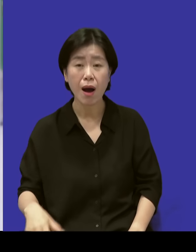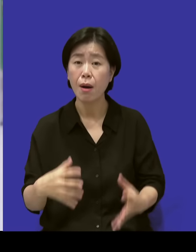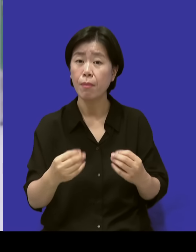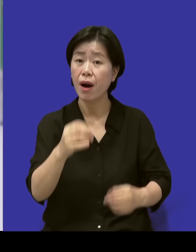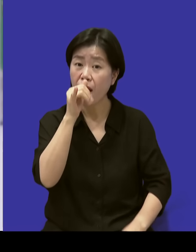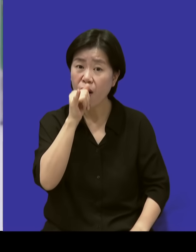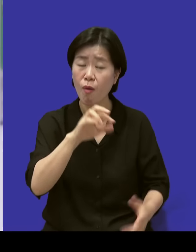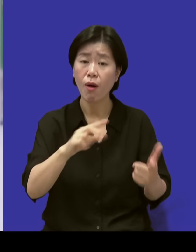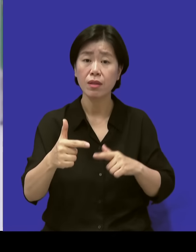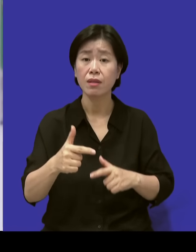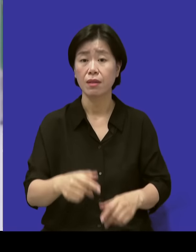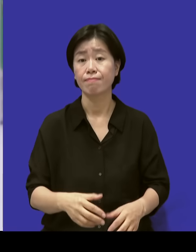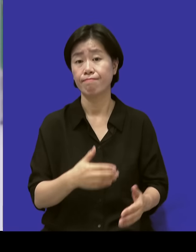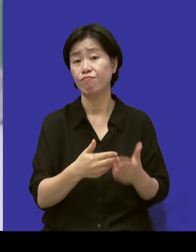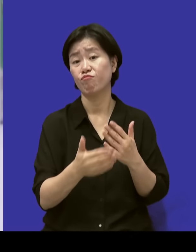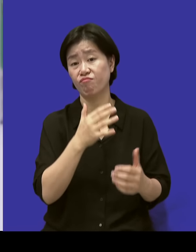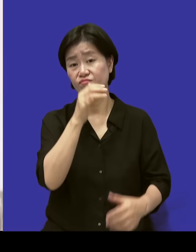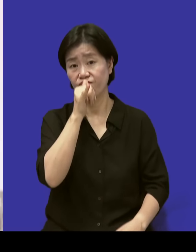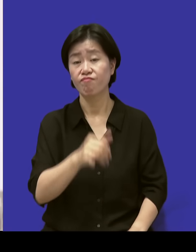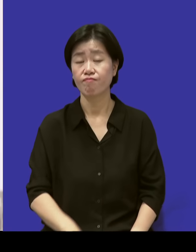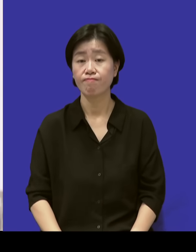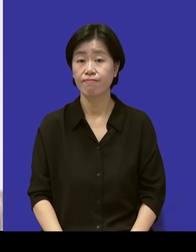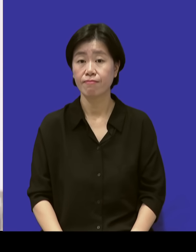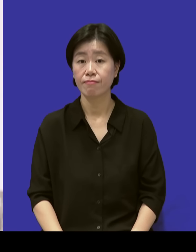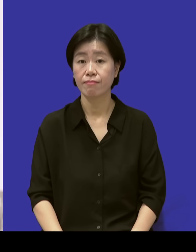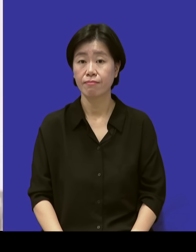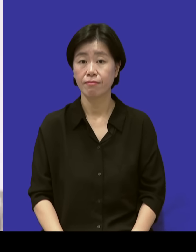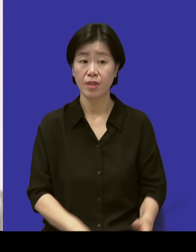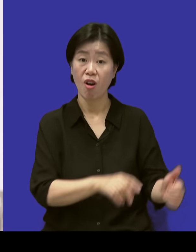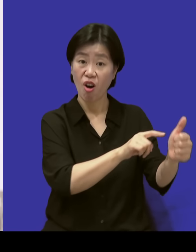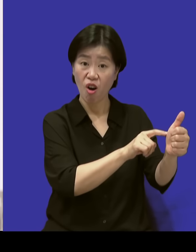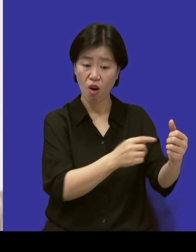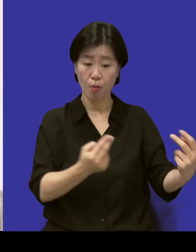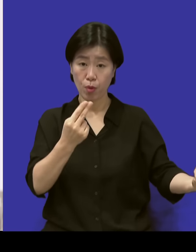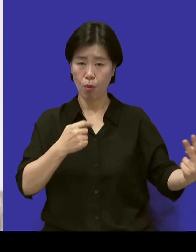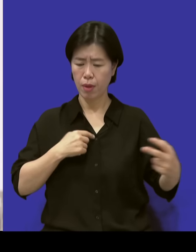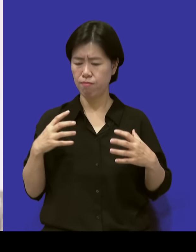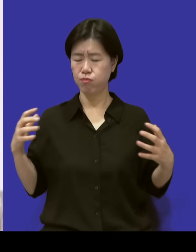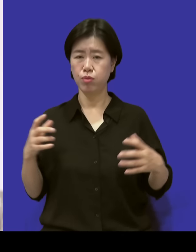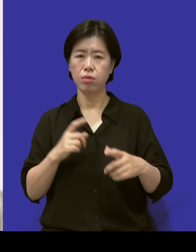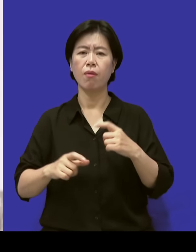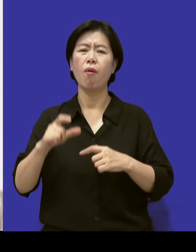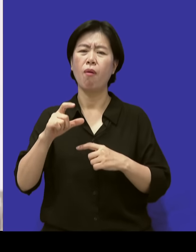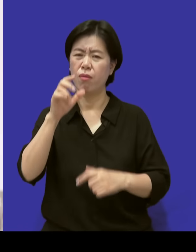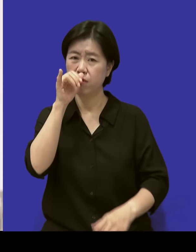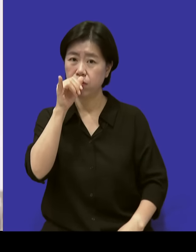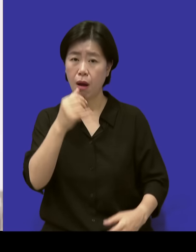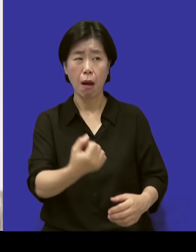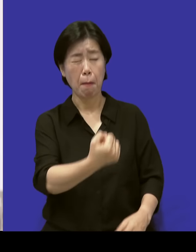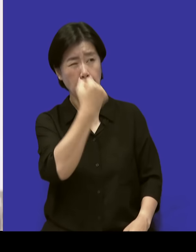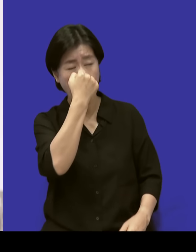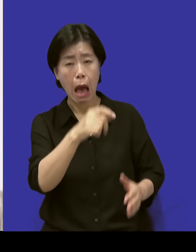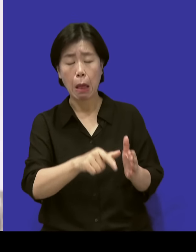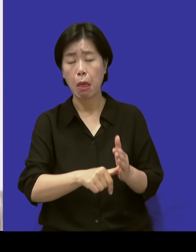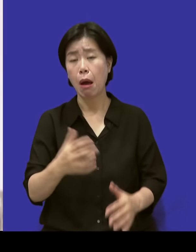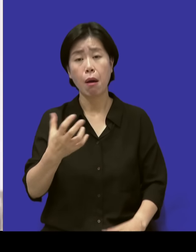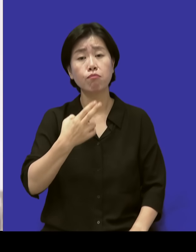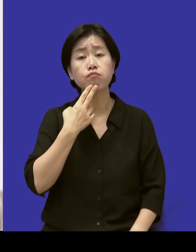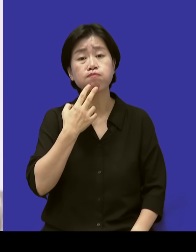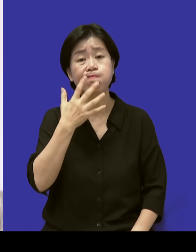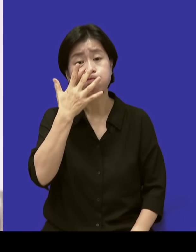일상으로 일어난다. 제가 이 수용자보다 덩치도 크고 그러니까 솔직히 맞아서 그 타격도 없었다 막 이렇게